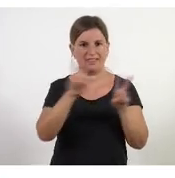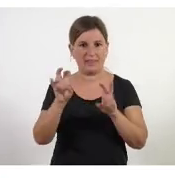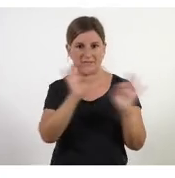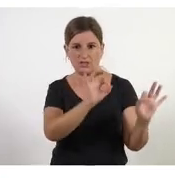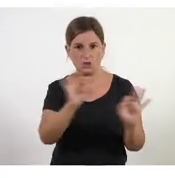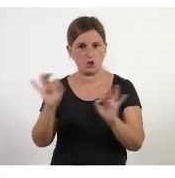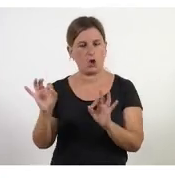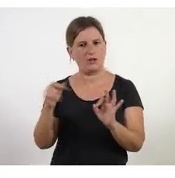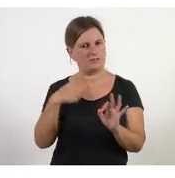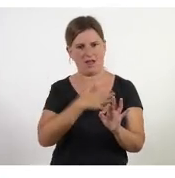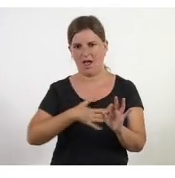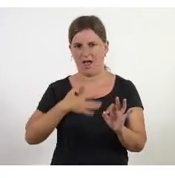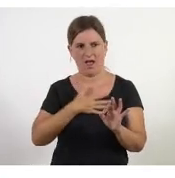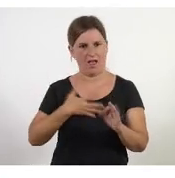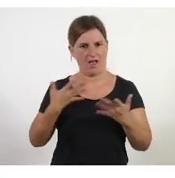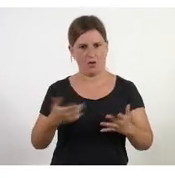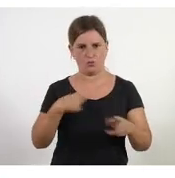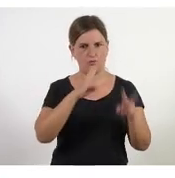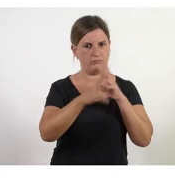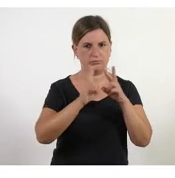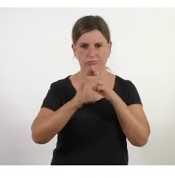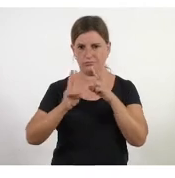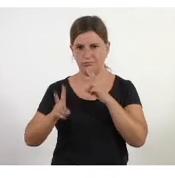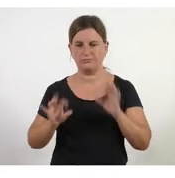de poder resoldre's.